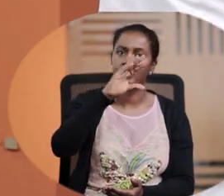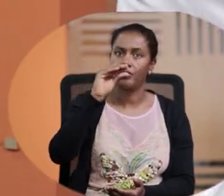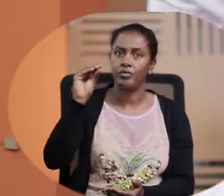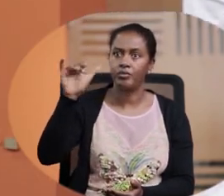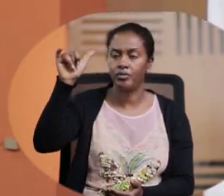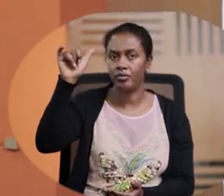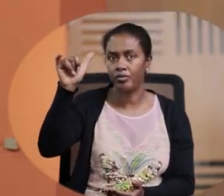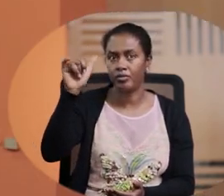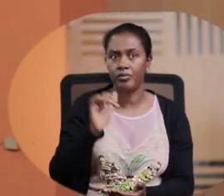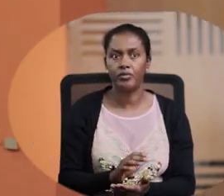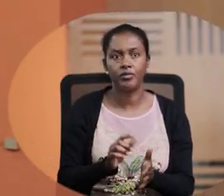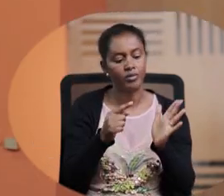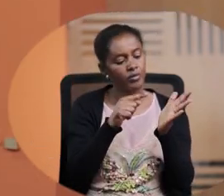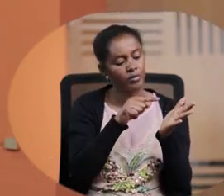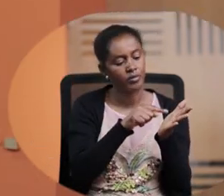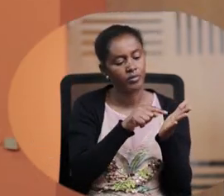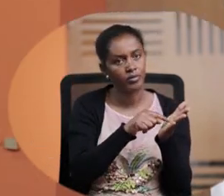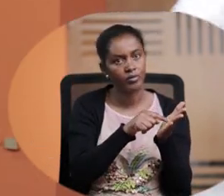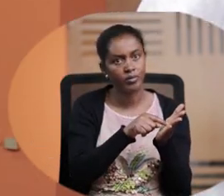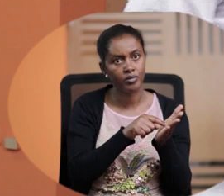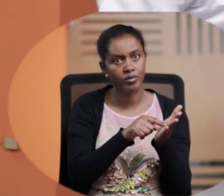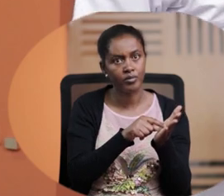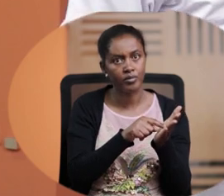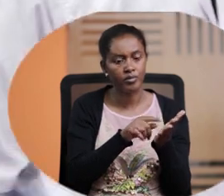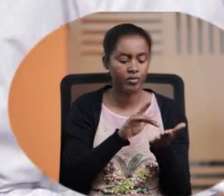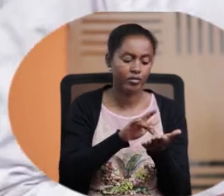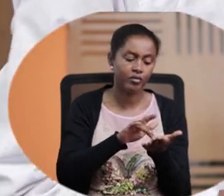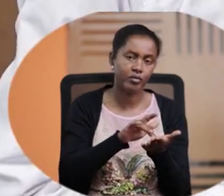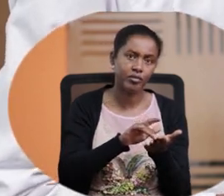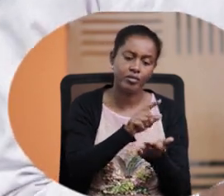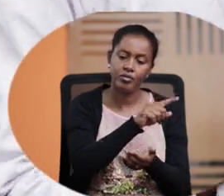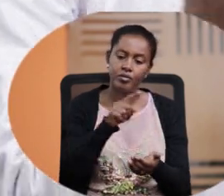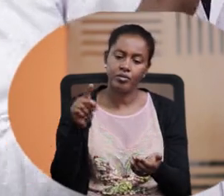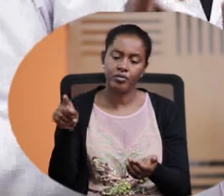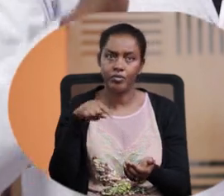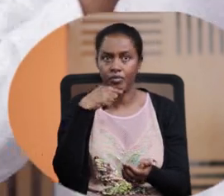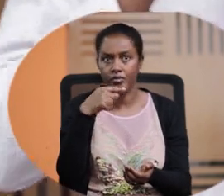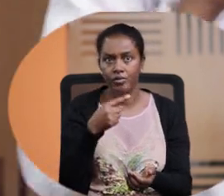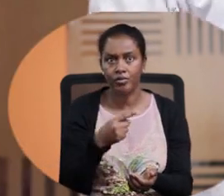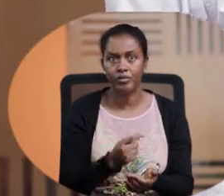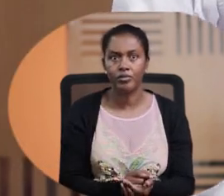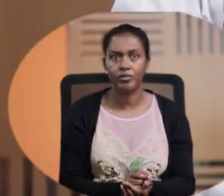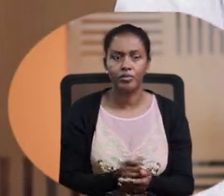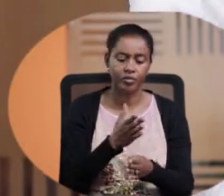ck ta jennani kanaf tuqan innikun hanura diriro jedama hanura diriro kun yokani moddo diriro kun laman ratti wal